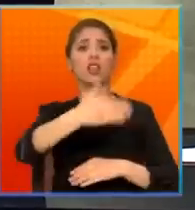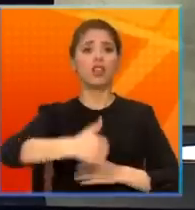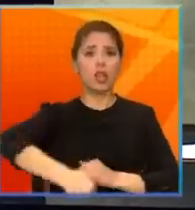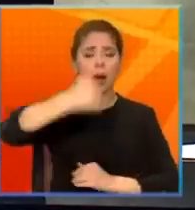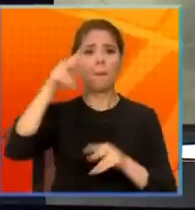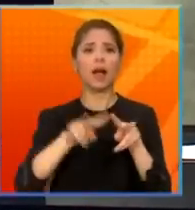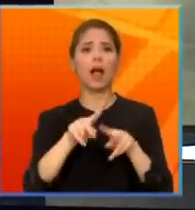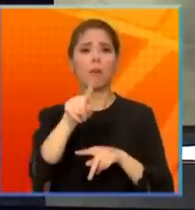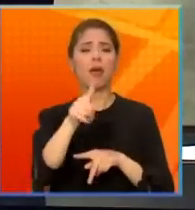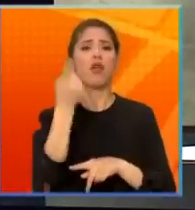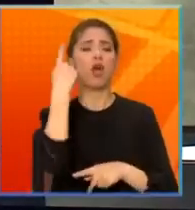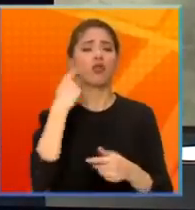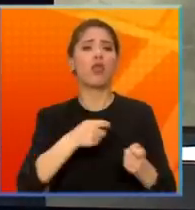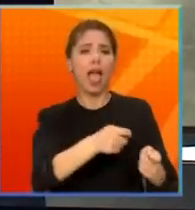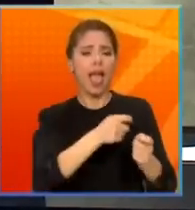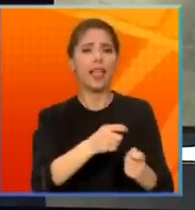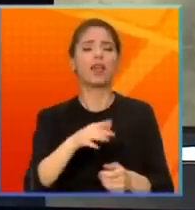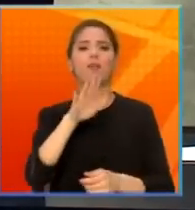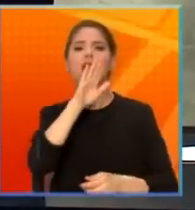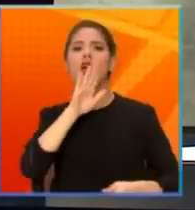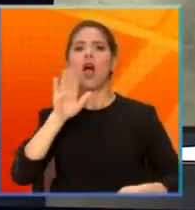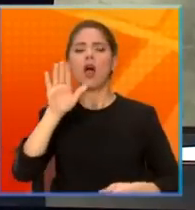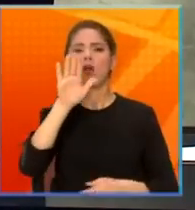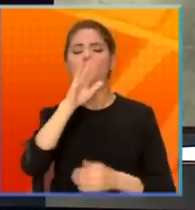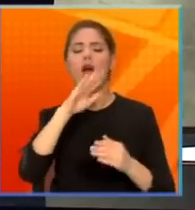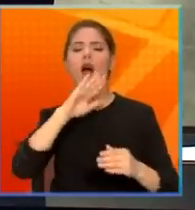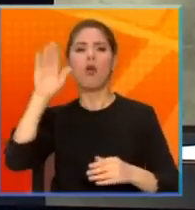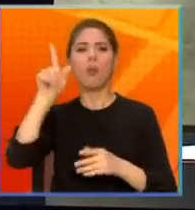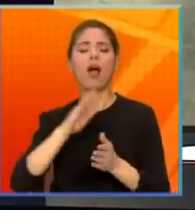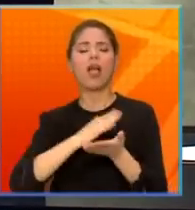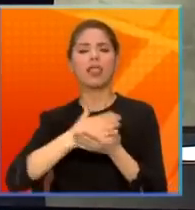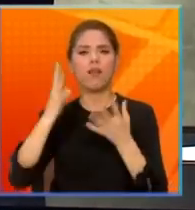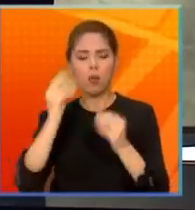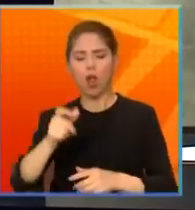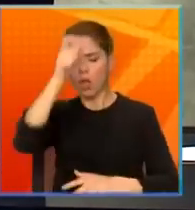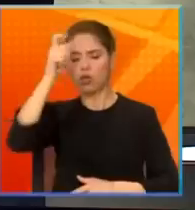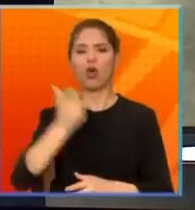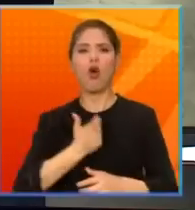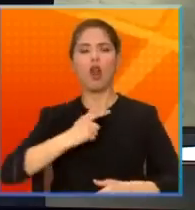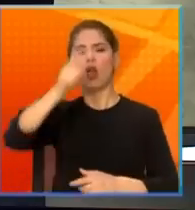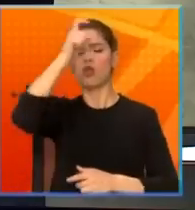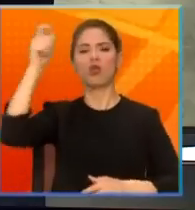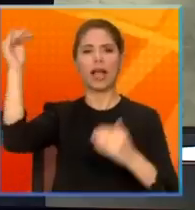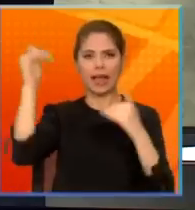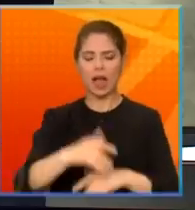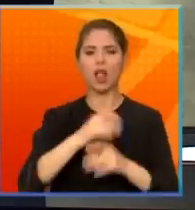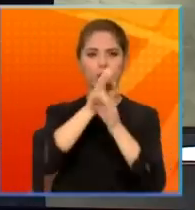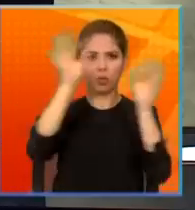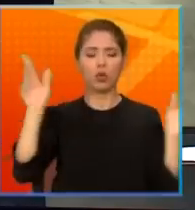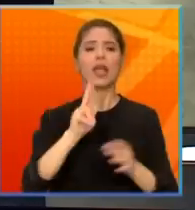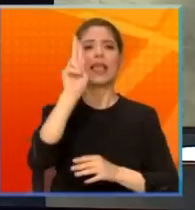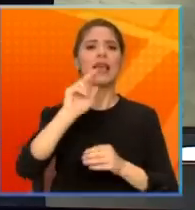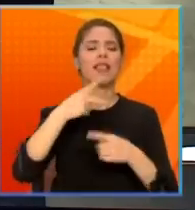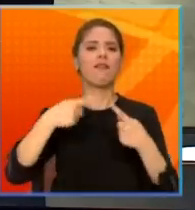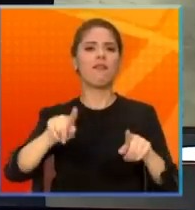Dışişleri Bakanı Mevlüt Çavuşoğlu dün eğitimlerine yurt dışında devam eden Türk öğrencilerin Türkiye'ye getirileceğini duyurmuştu. 7 farklı